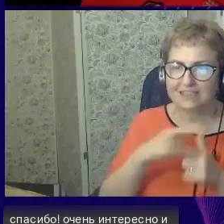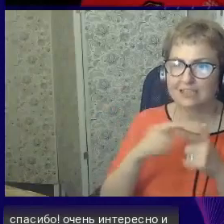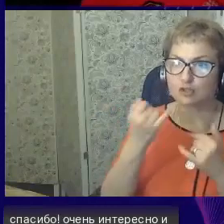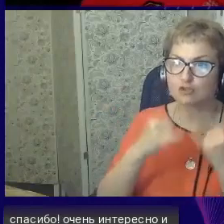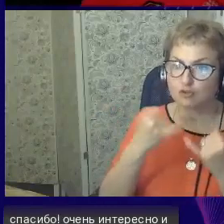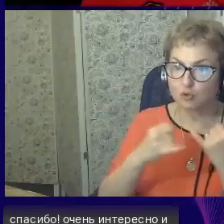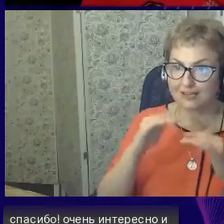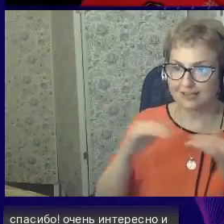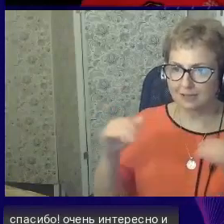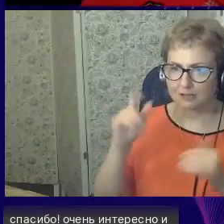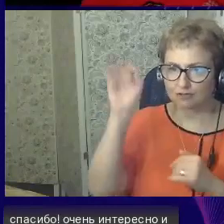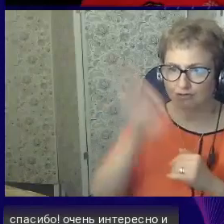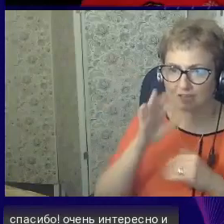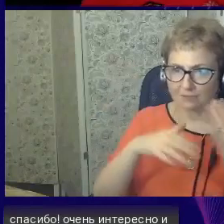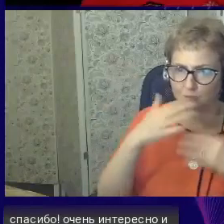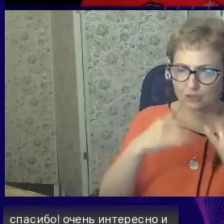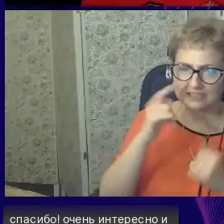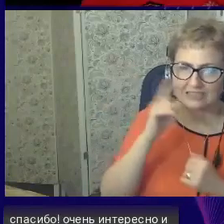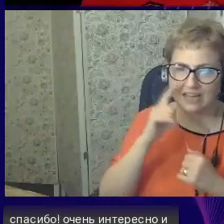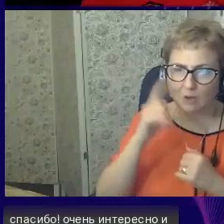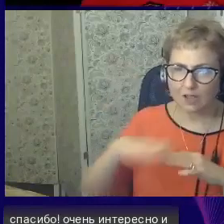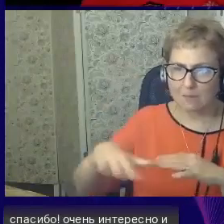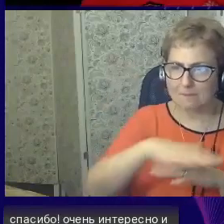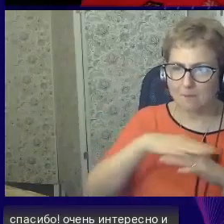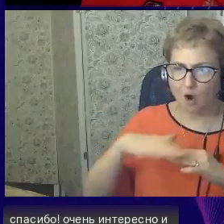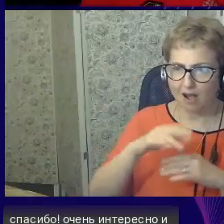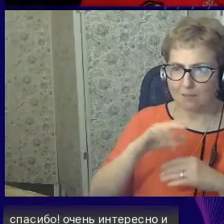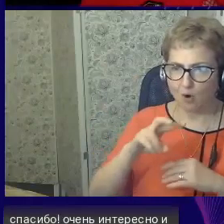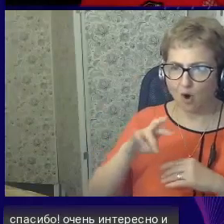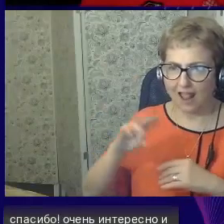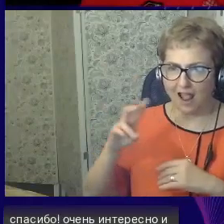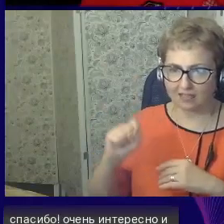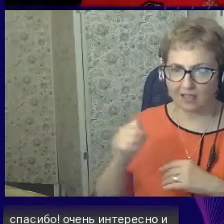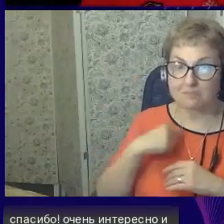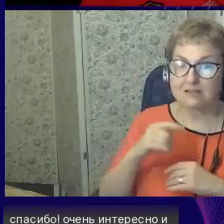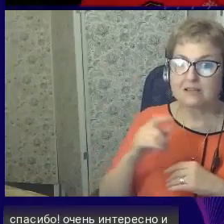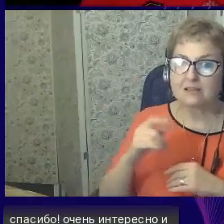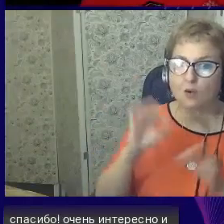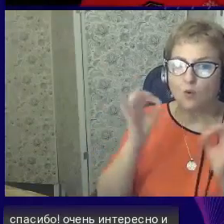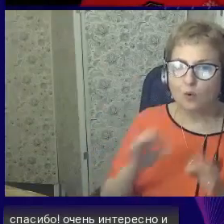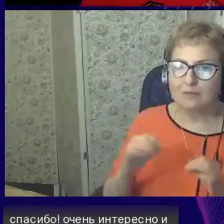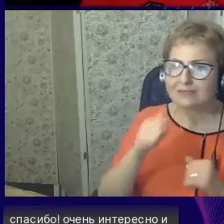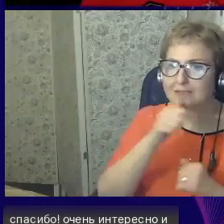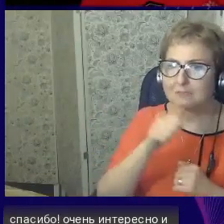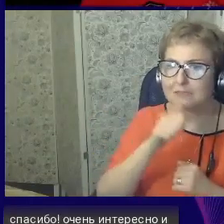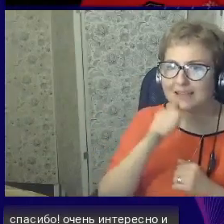желтым. Конечно, ребята часто путают зеленый цвет там с полянами, но тем не менее мы пытаемся образно